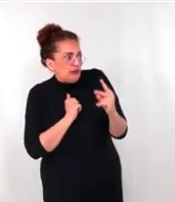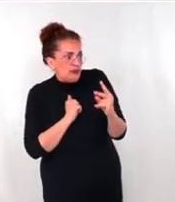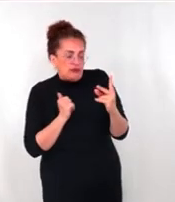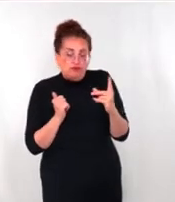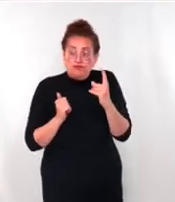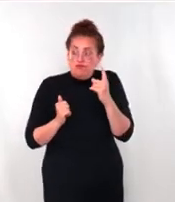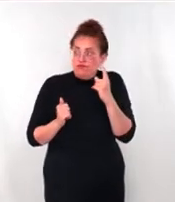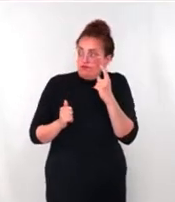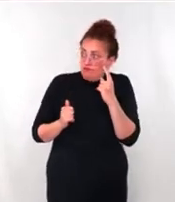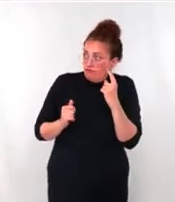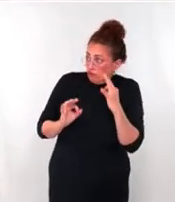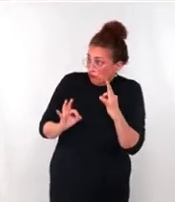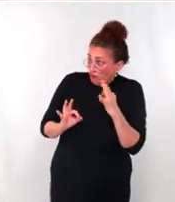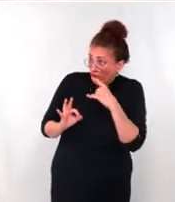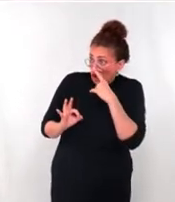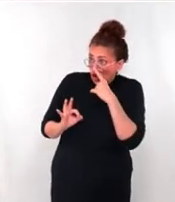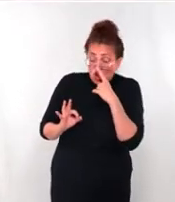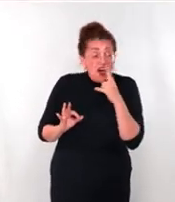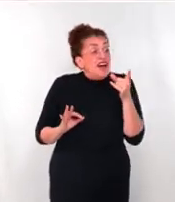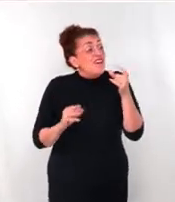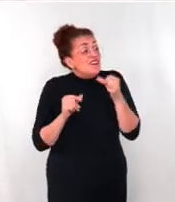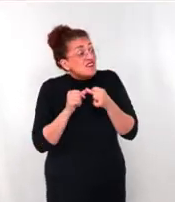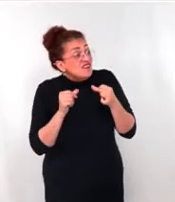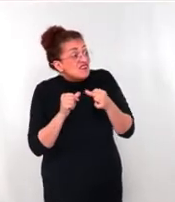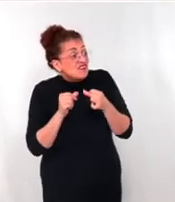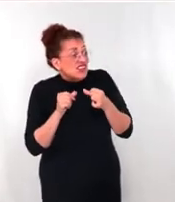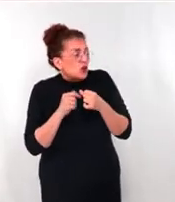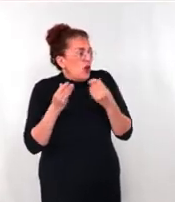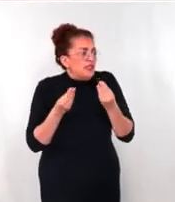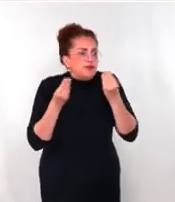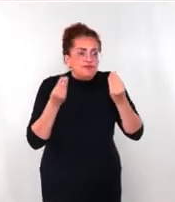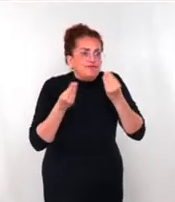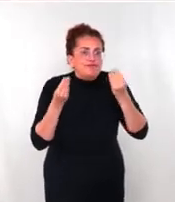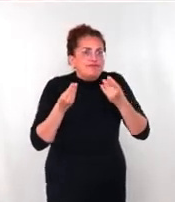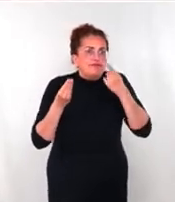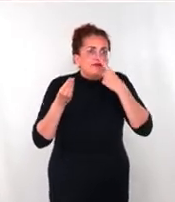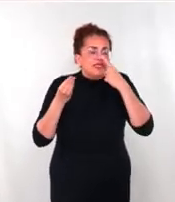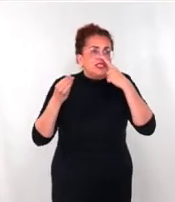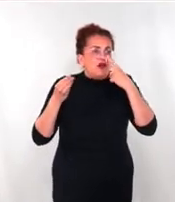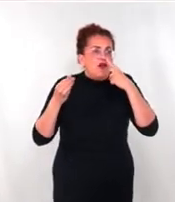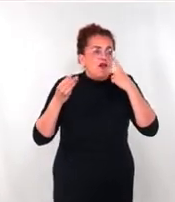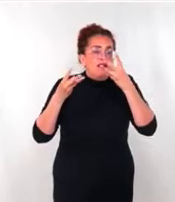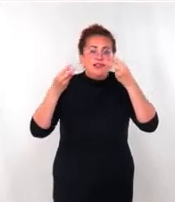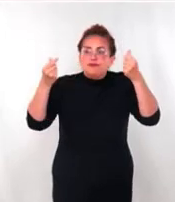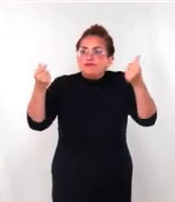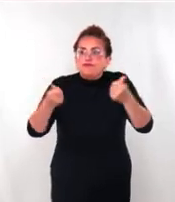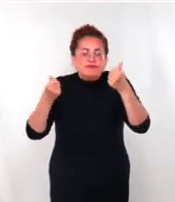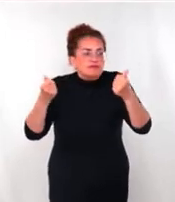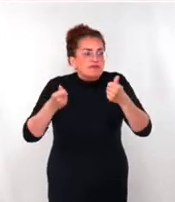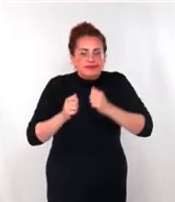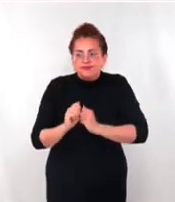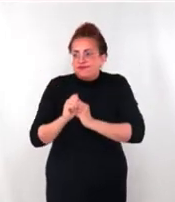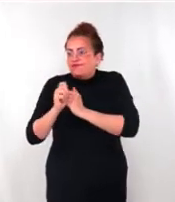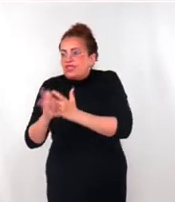estimons que ce que vous faites n'est pas incarné. Vous ne parlez pas des gens, vous parlez des vélos, vous parlez